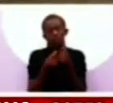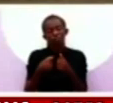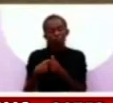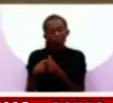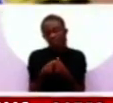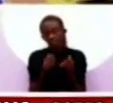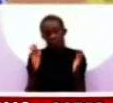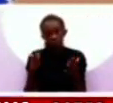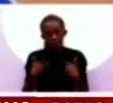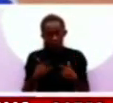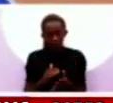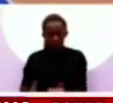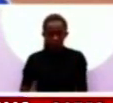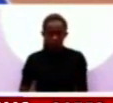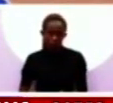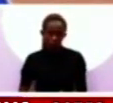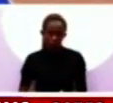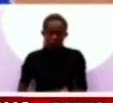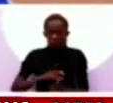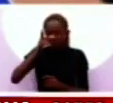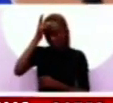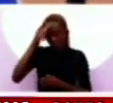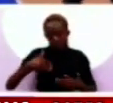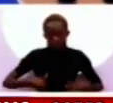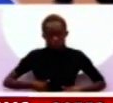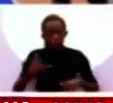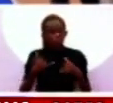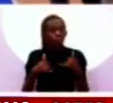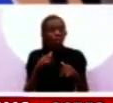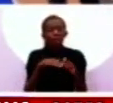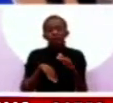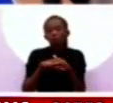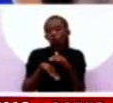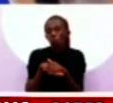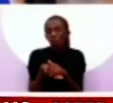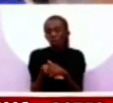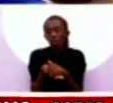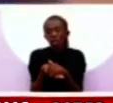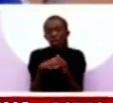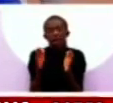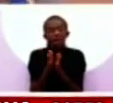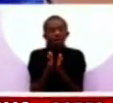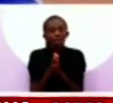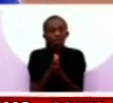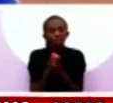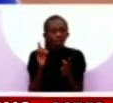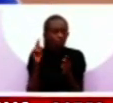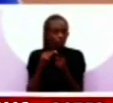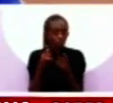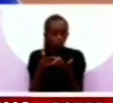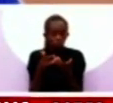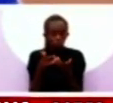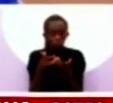choto kubwa huu masin tuneza tza football na ine